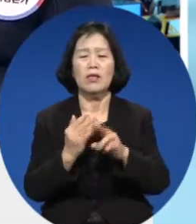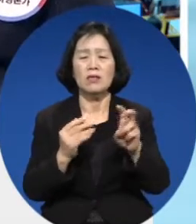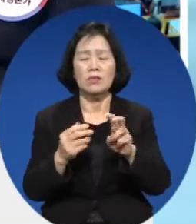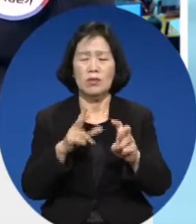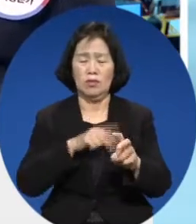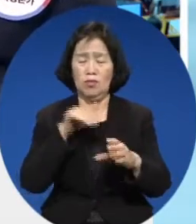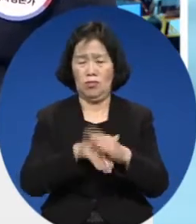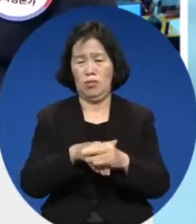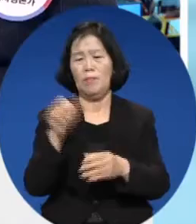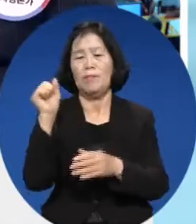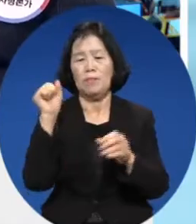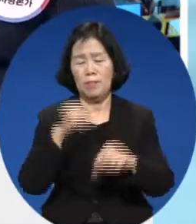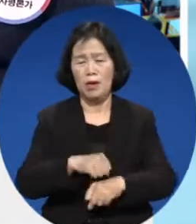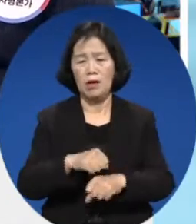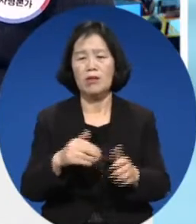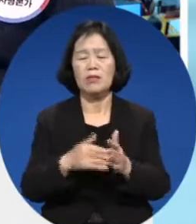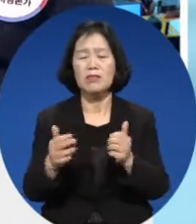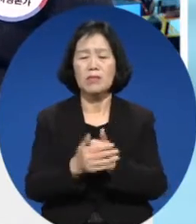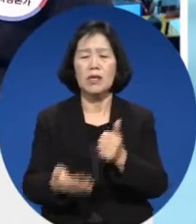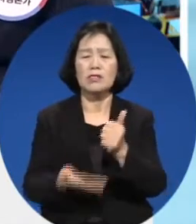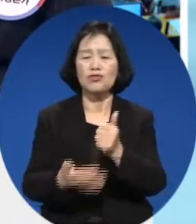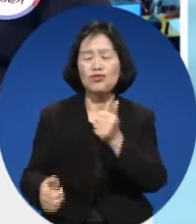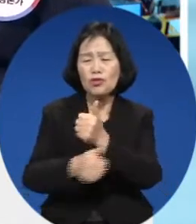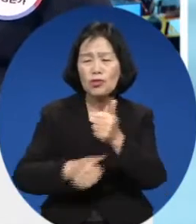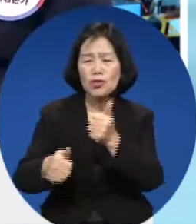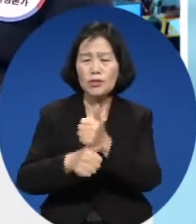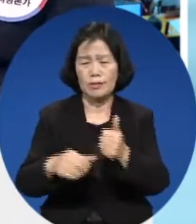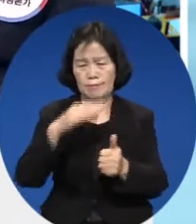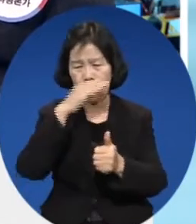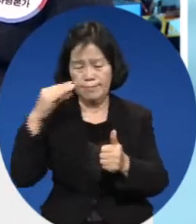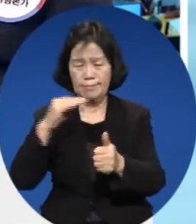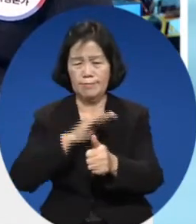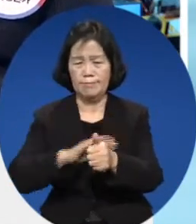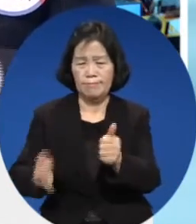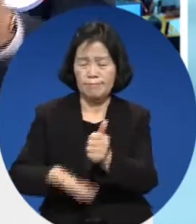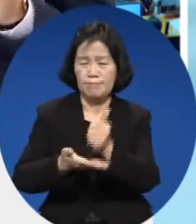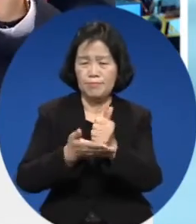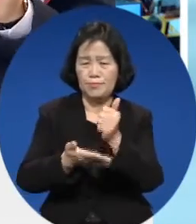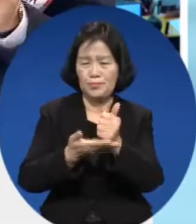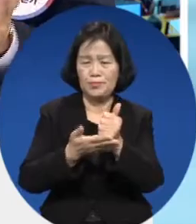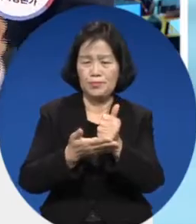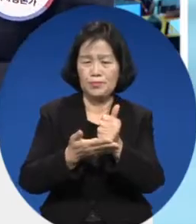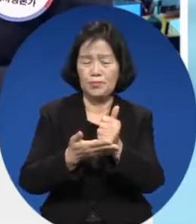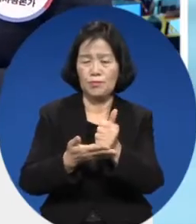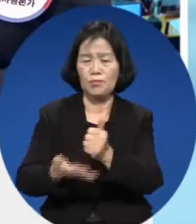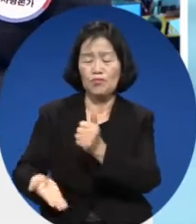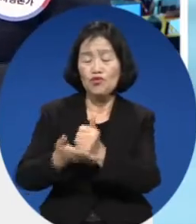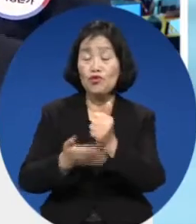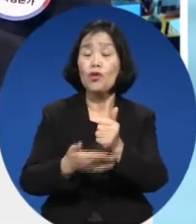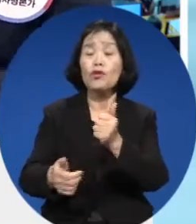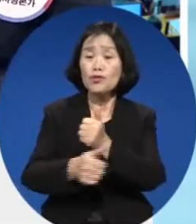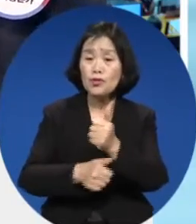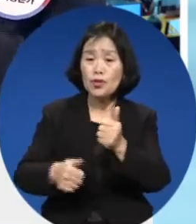오히려, 인사 추천을 할 때 추천위원들을 좀 제대로 좀 했어라. 하고 난 다음에 자신들의 최추천